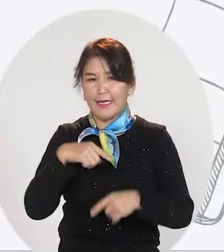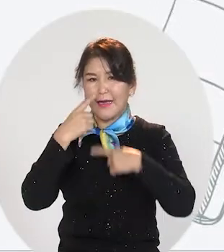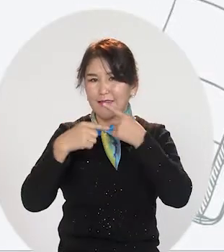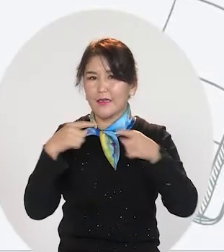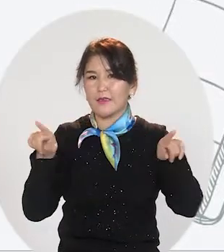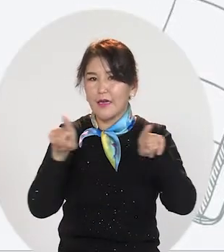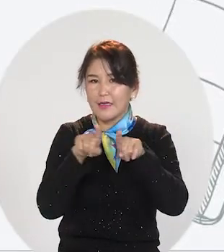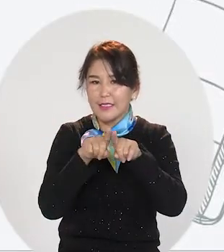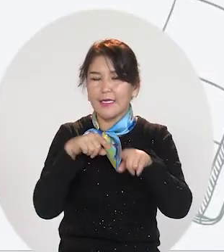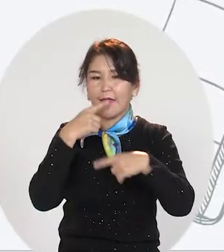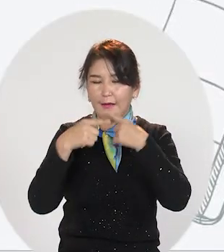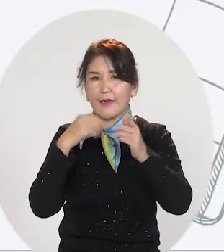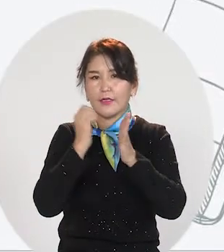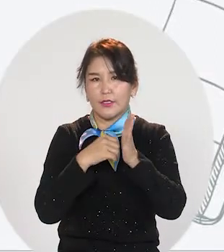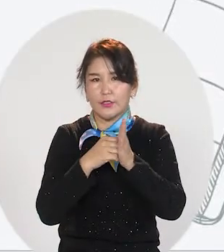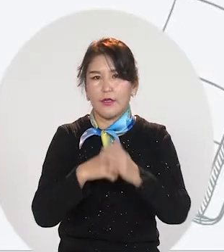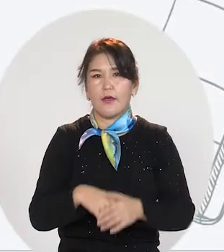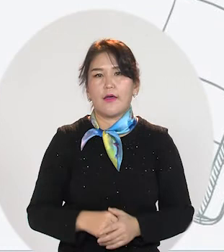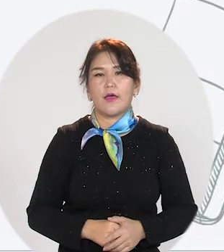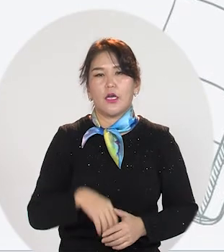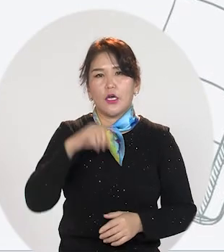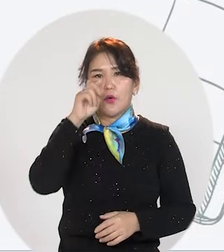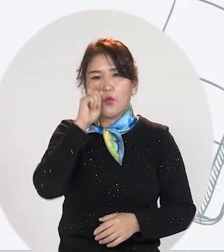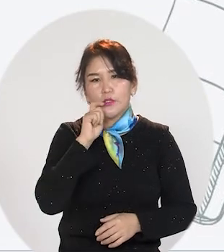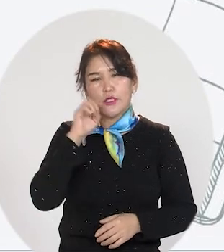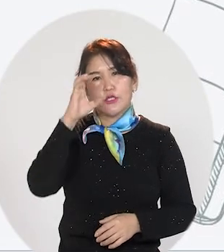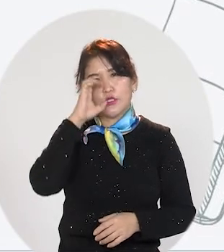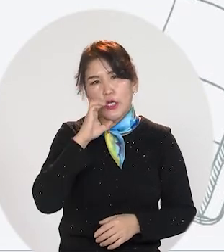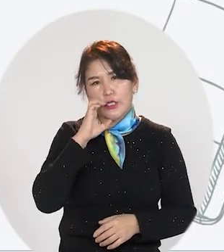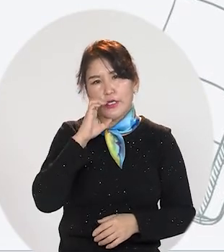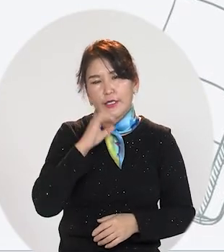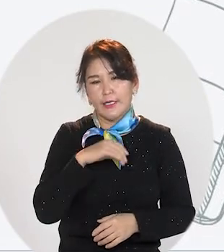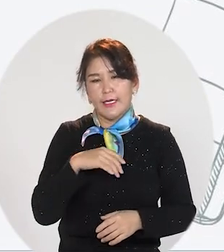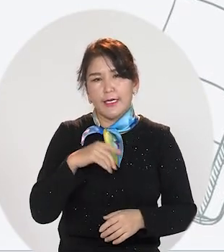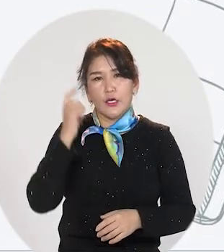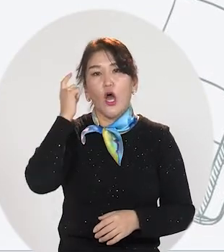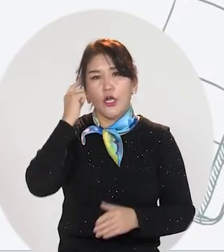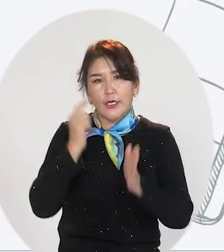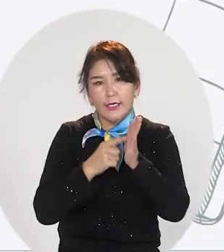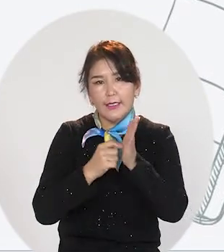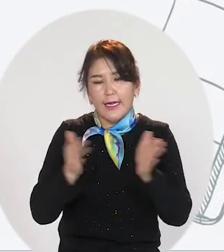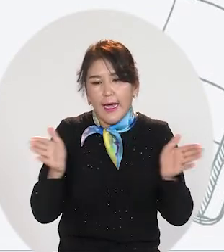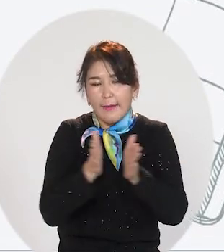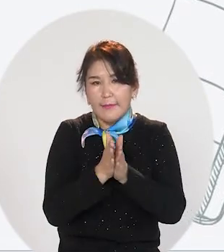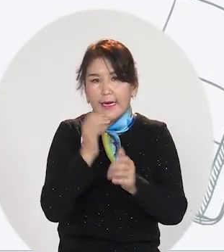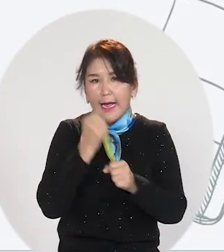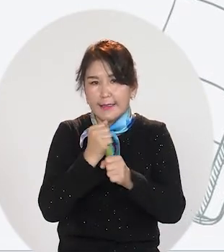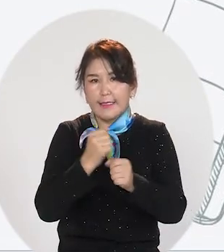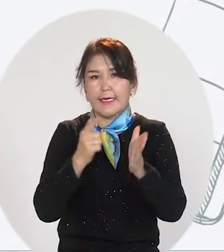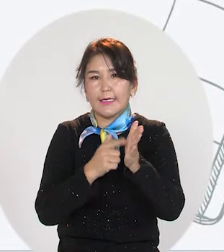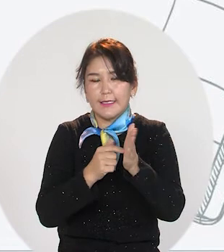нь хүндэтгэх хэрэгтэй, хэрэгцээ сонирхлыг нь ойлгох хэрэгтэй, хамтран ажиллах хэрэгтэй. За мэрэгжлийн